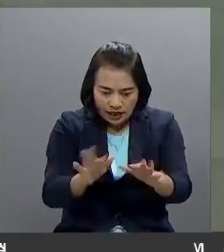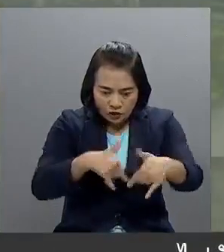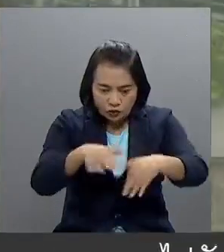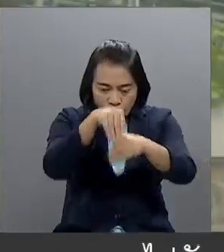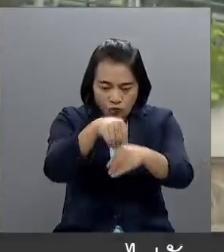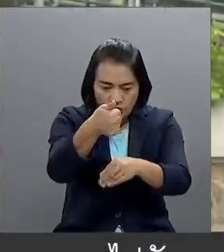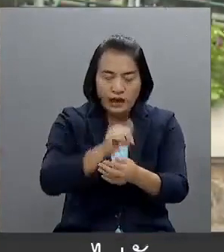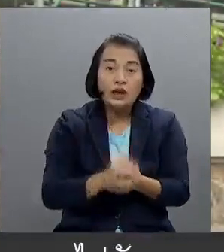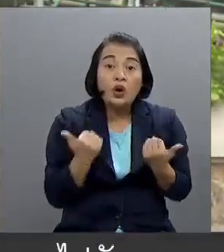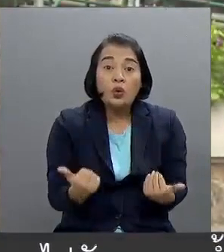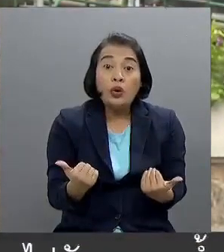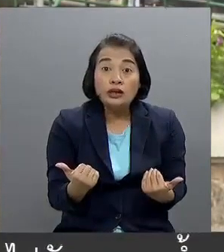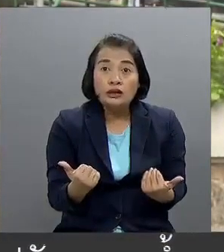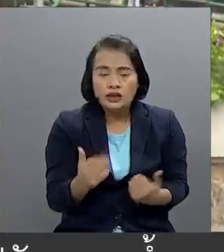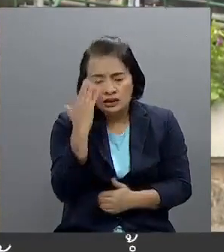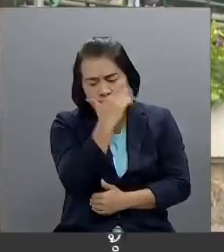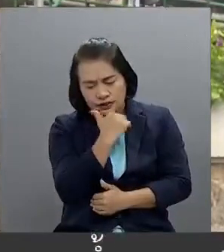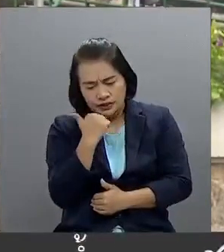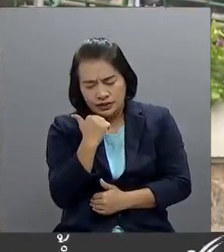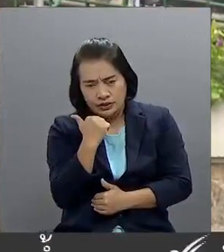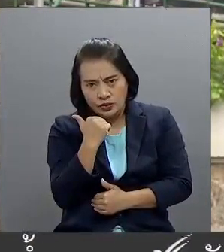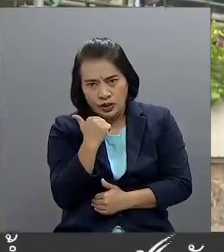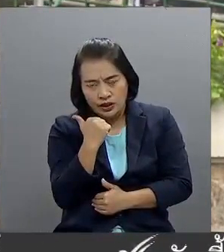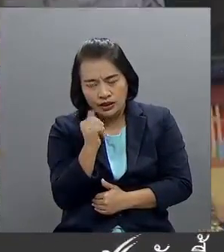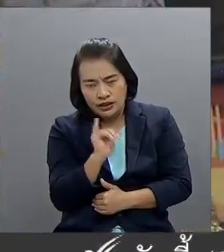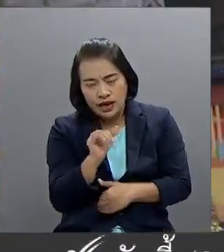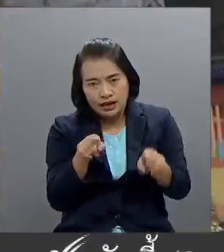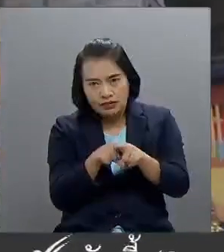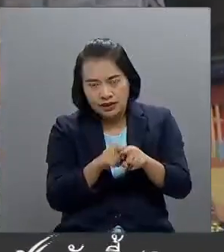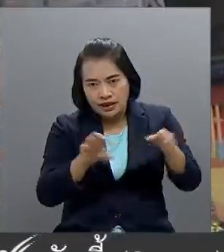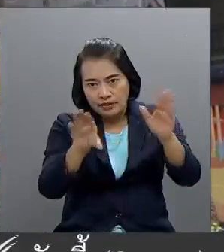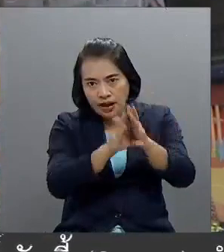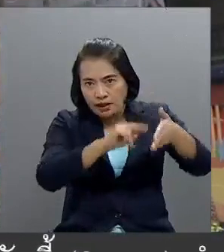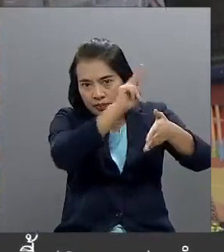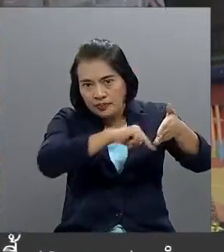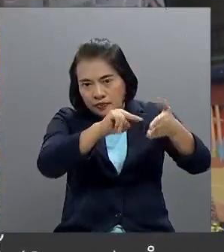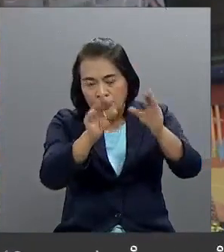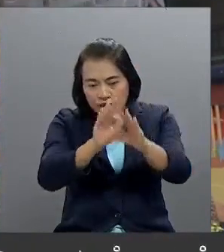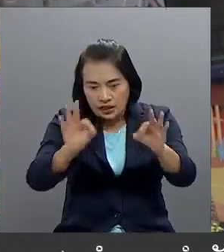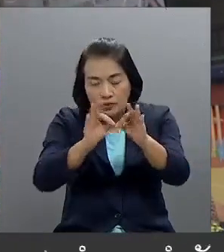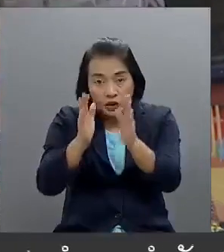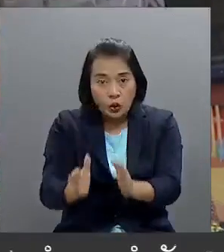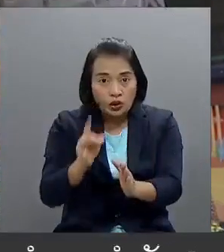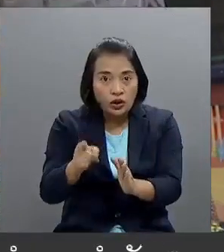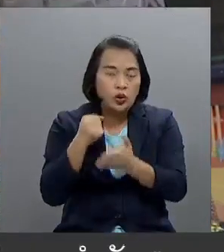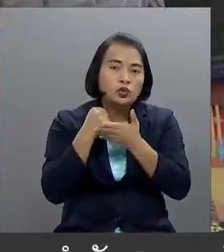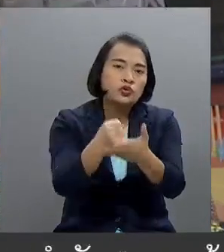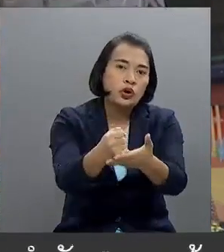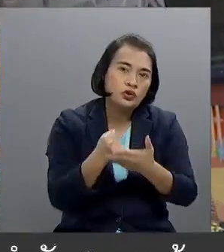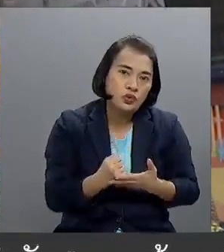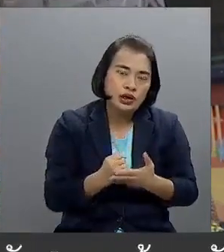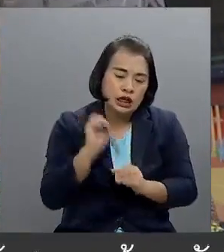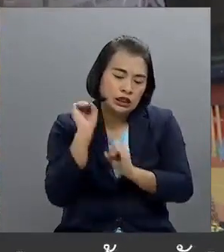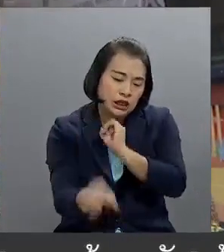รอาจยังไม่สวยใสเหมือนในภาพวาดจึงต้องอาศัยแรงคนร่วมเปลี่ยนแปลงลดการทิ้งขยะลงน้ำเพื่อสร้าง